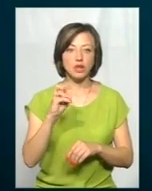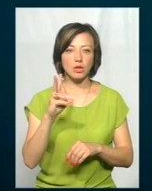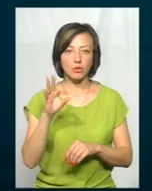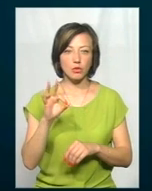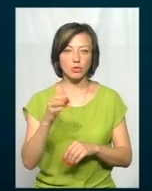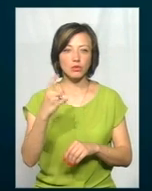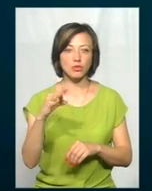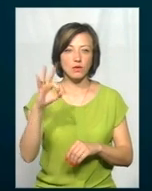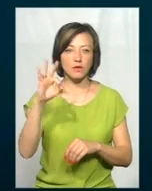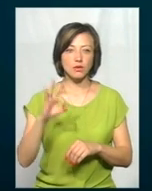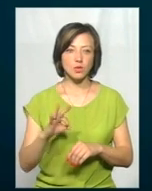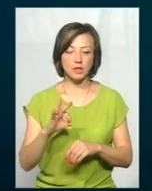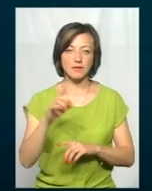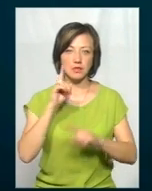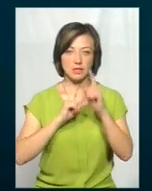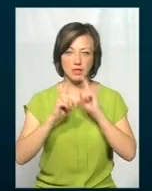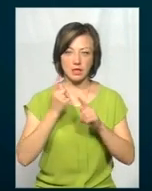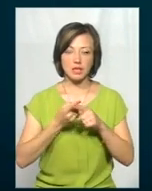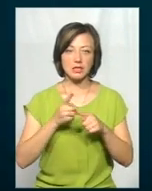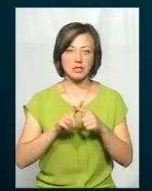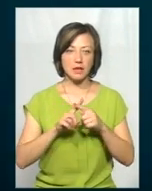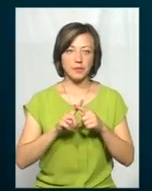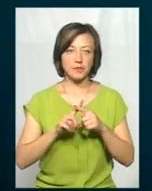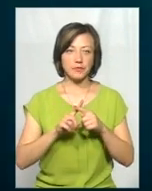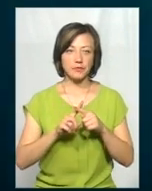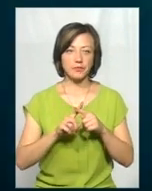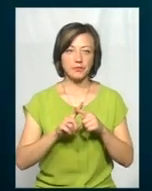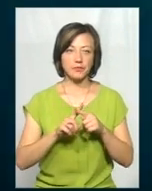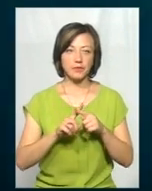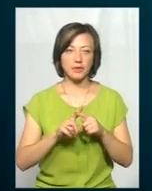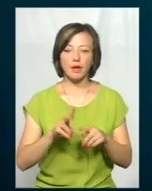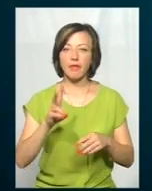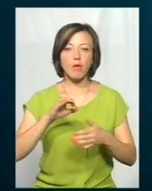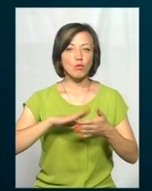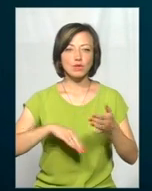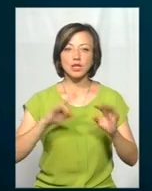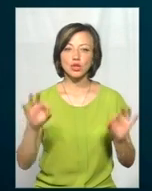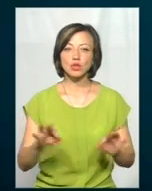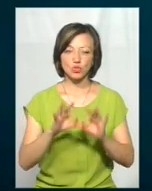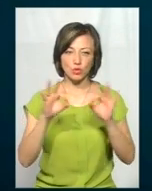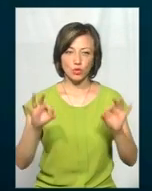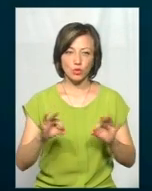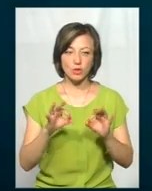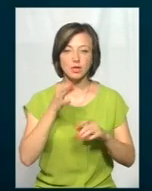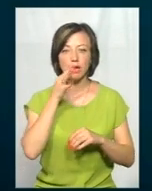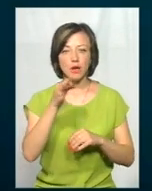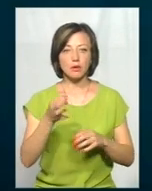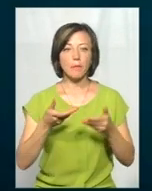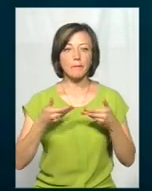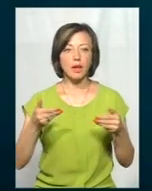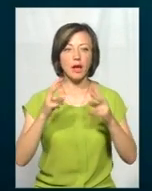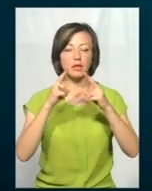відвідали 100% засідань. Це практично не пропустили жодного. До речі, зазначу, що ми